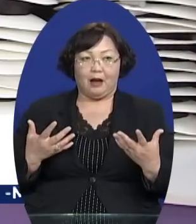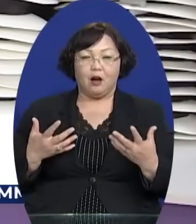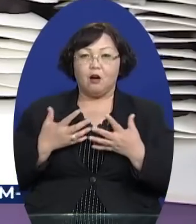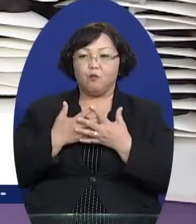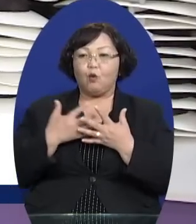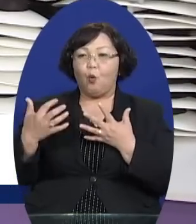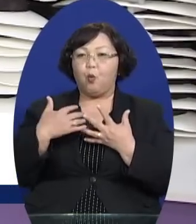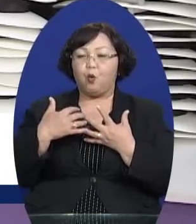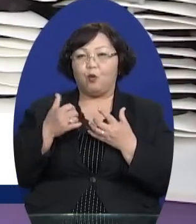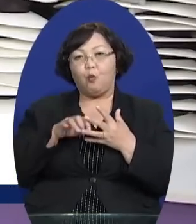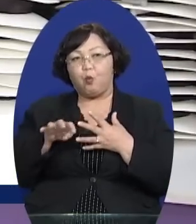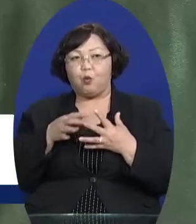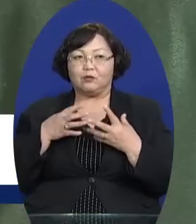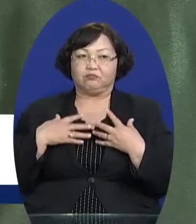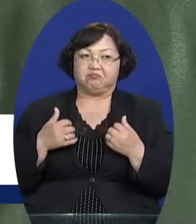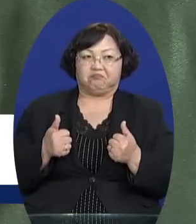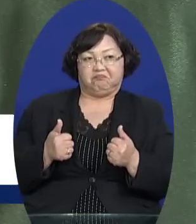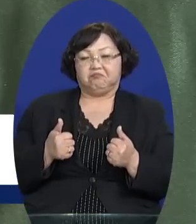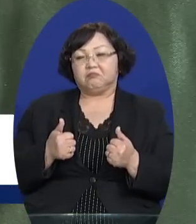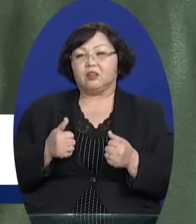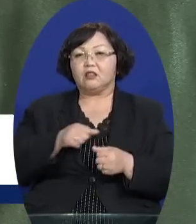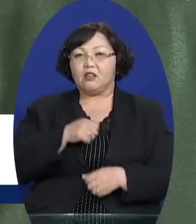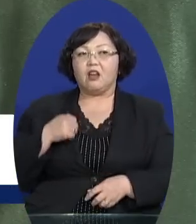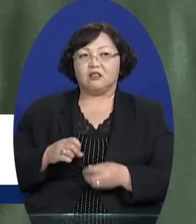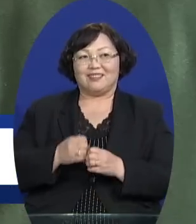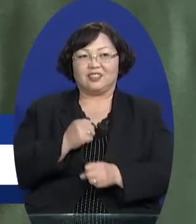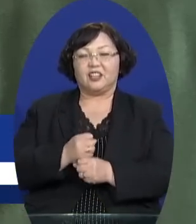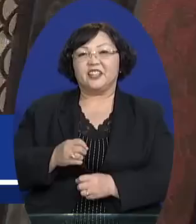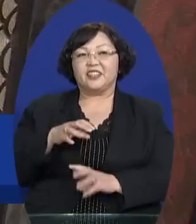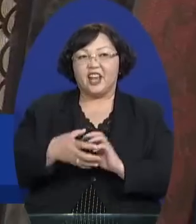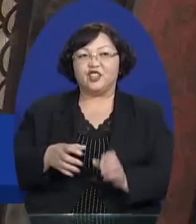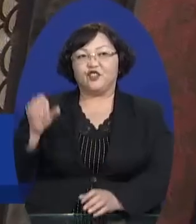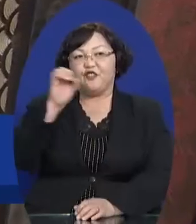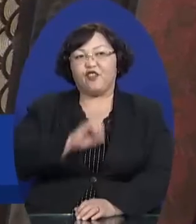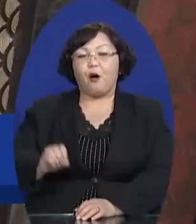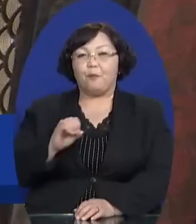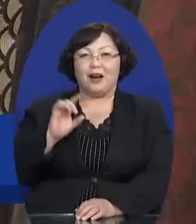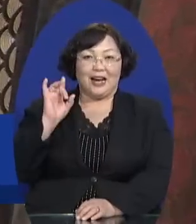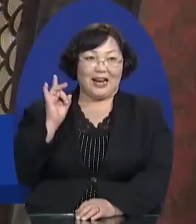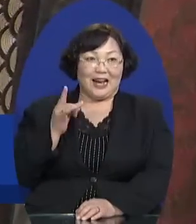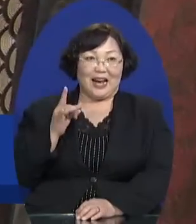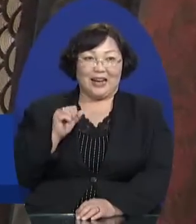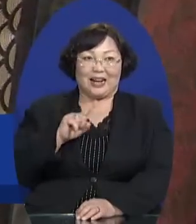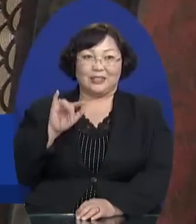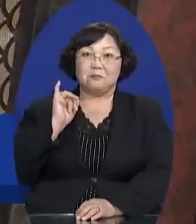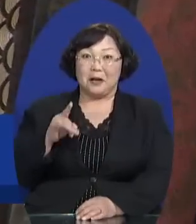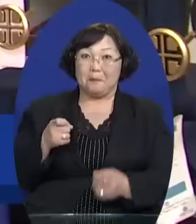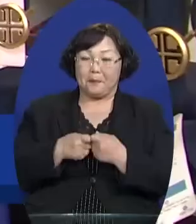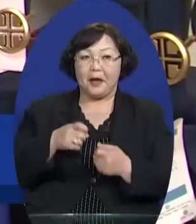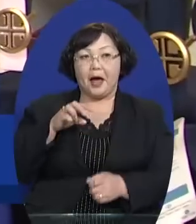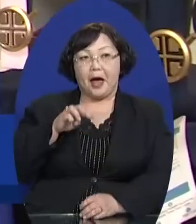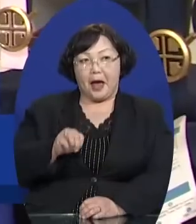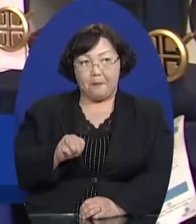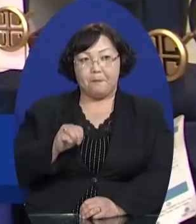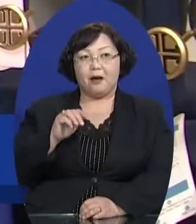Төмөн Торог 3000 гаруй хүнийг судалгаанд хамруулж дээлнүүдээ Европ арьцмаарт шилжүүлсэн байна. Өөрөө ирж өмсөж үзэж амжихгүй хүн M, L,